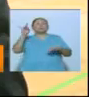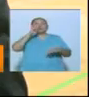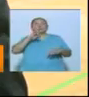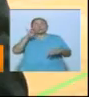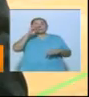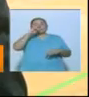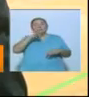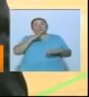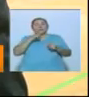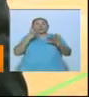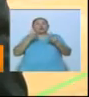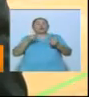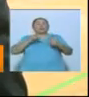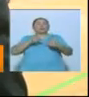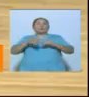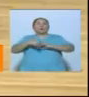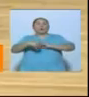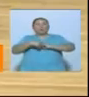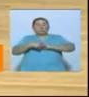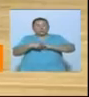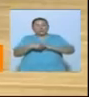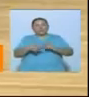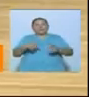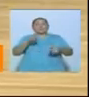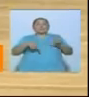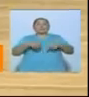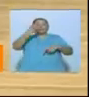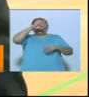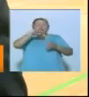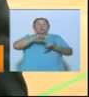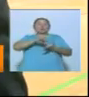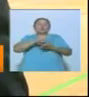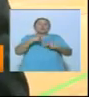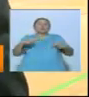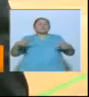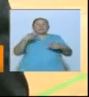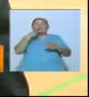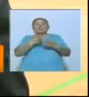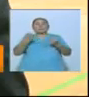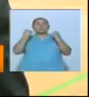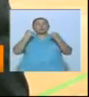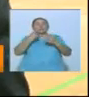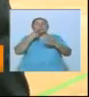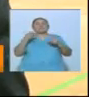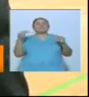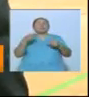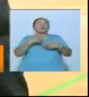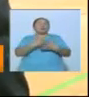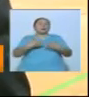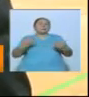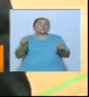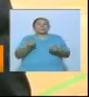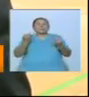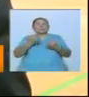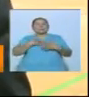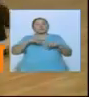Казахстан и Дню борьбы с коррупцией. Некоторые из сотрудников участвуют в нескольких видах спорта. Это, в свою очередь, свидетельствует о многогранности интересов